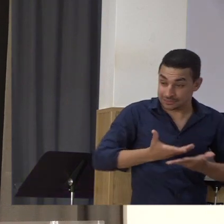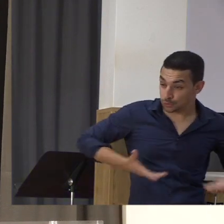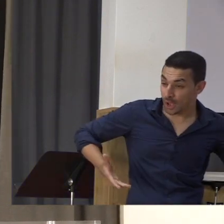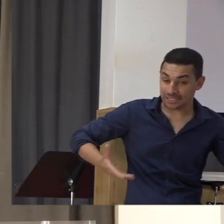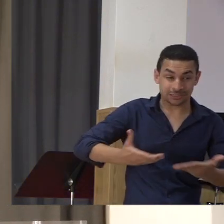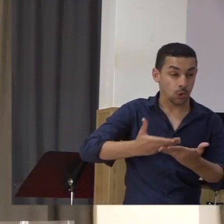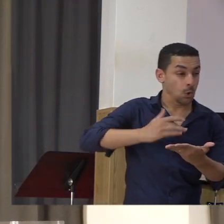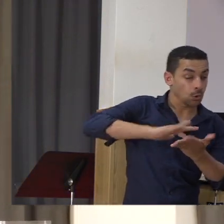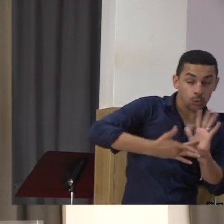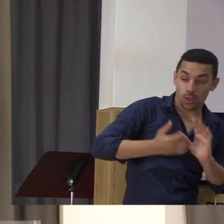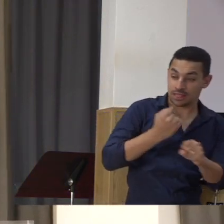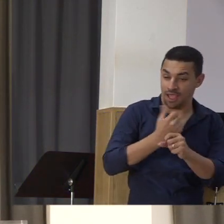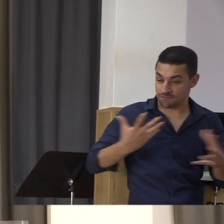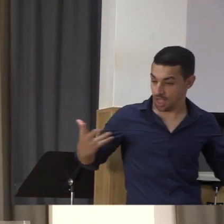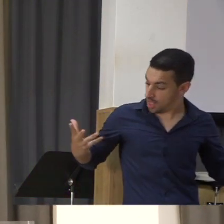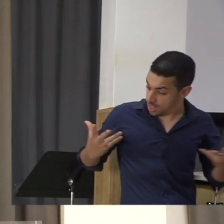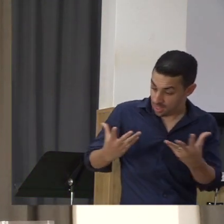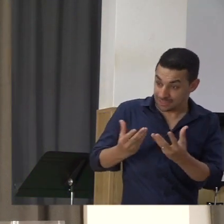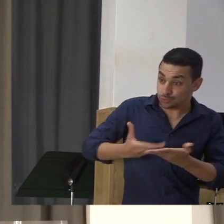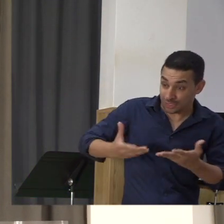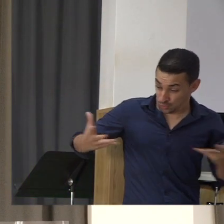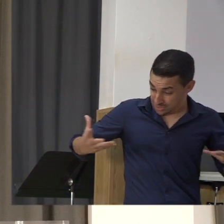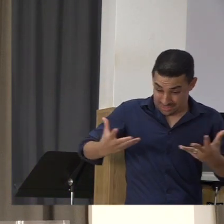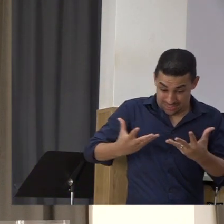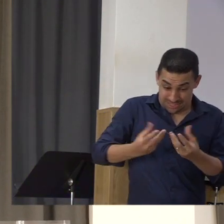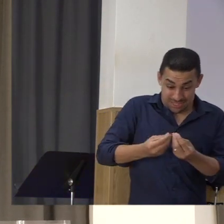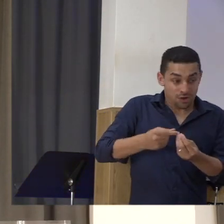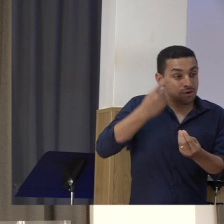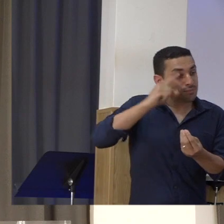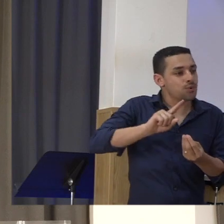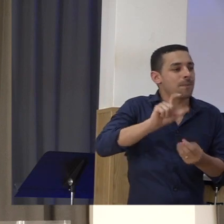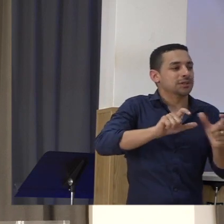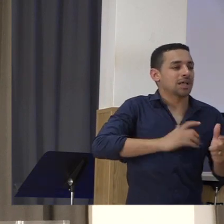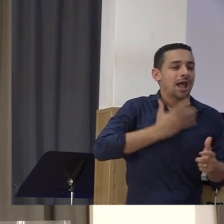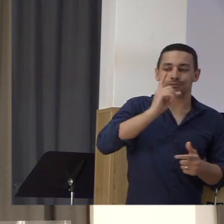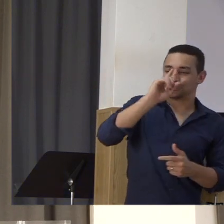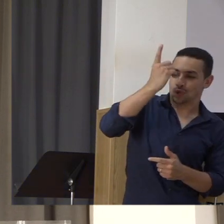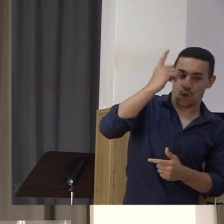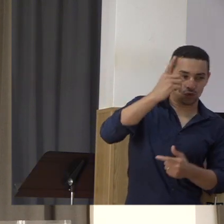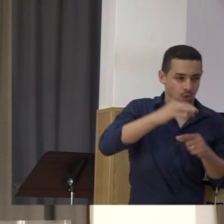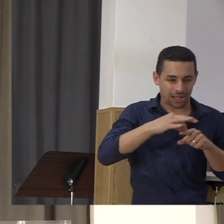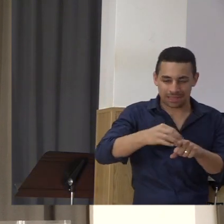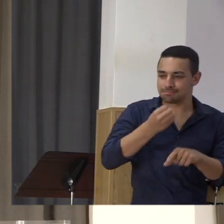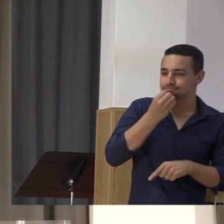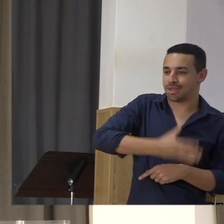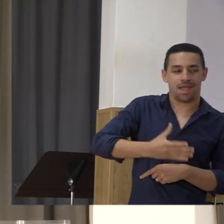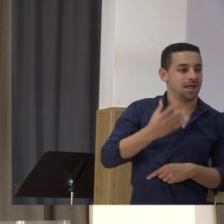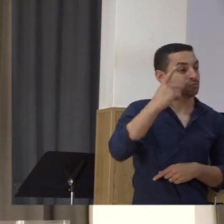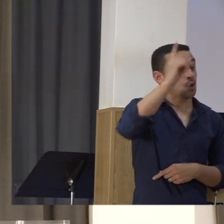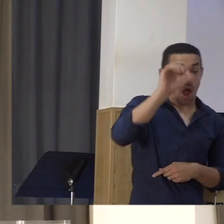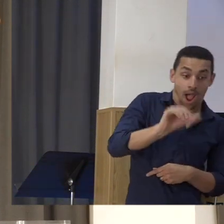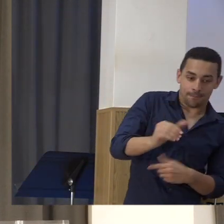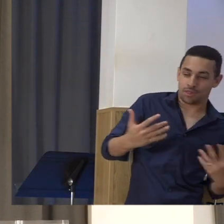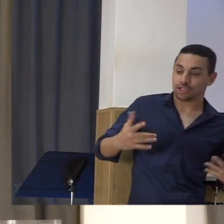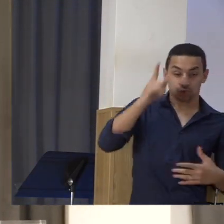tout travaille au bien de ceux qui aiment Dieu, de ceux qui sont appelés, qui ont